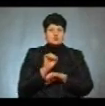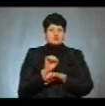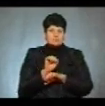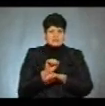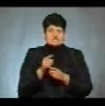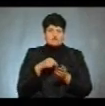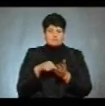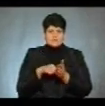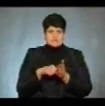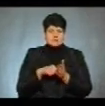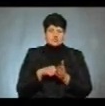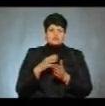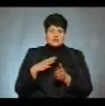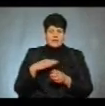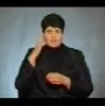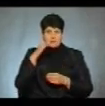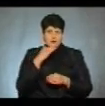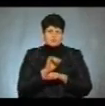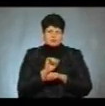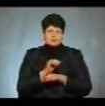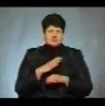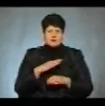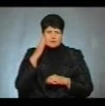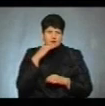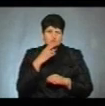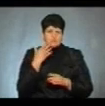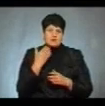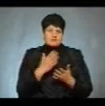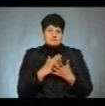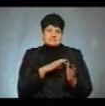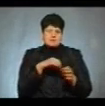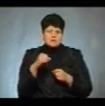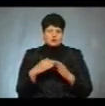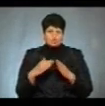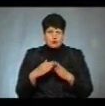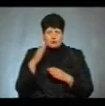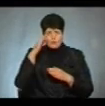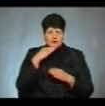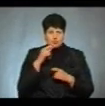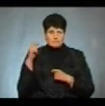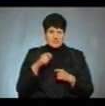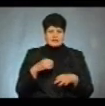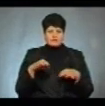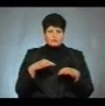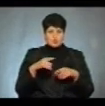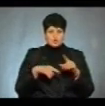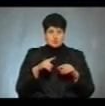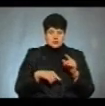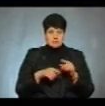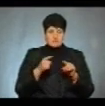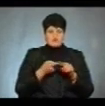місті Заліщики чекала свого батька, який мав забрати її додому. Батько під'їхав на автомобілі з родичем. В цей момент